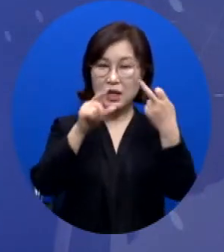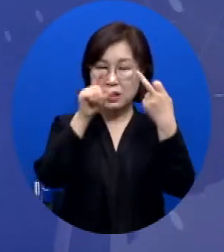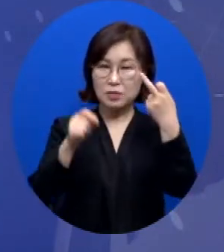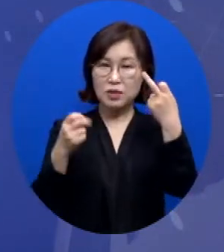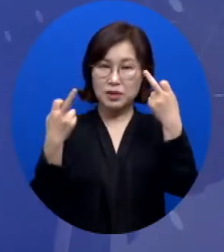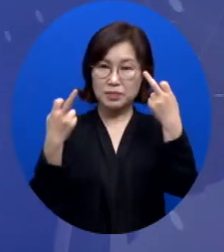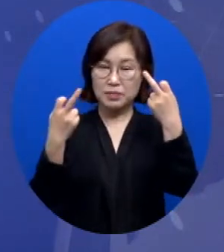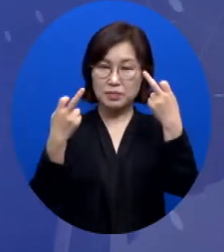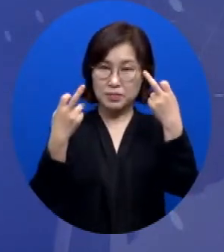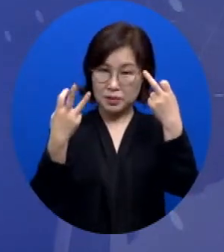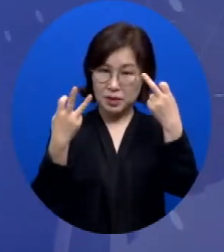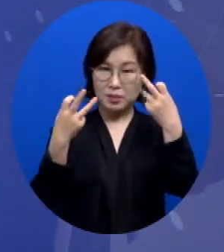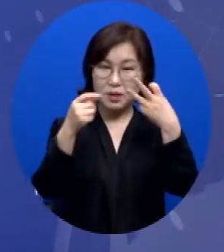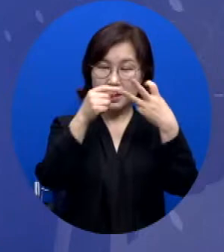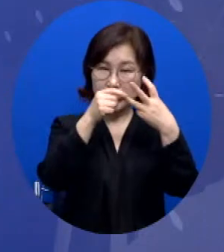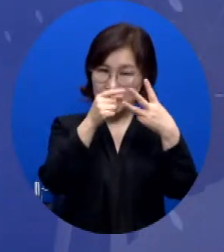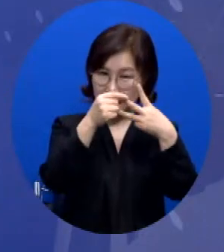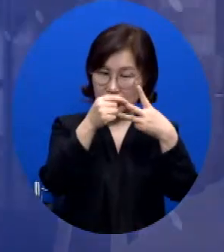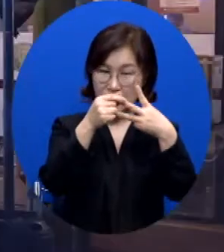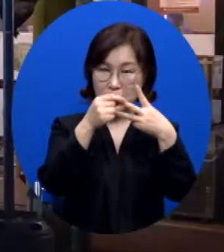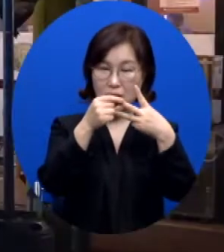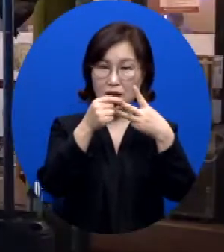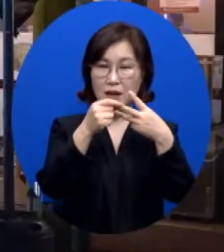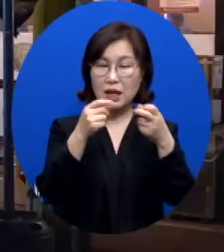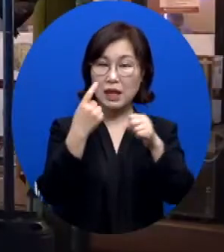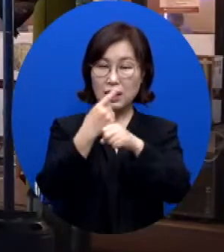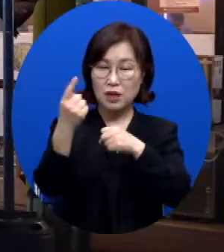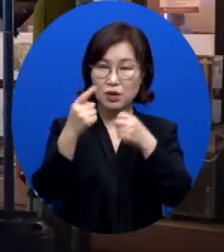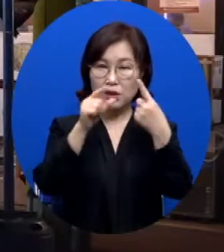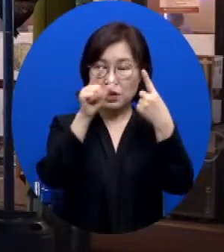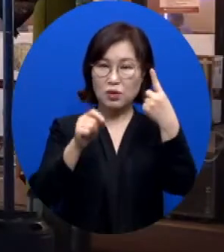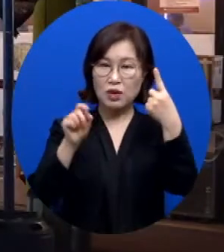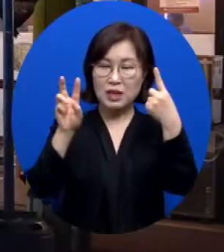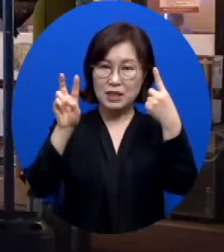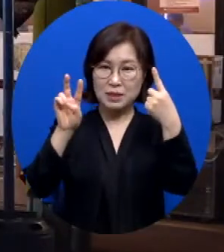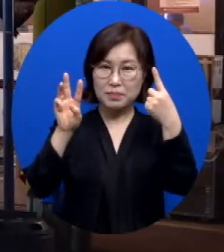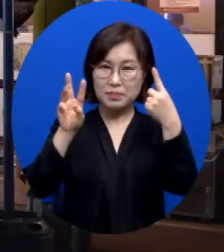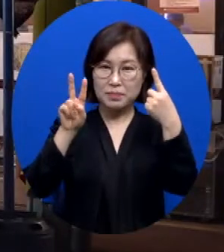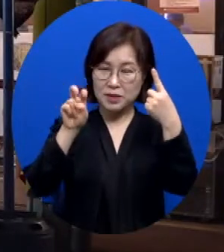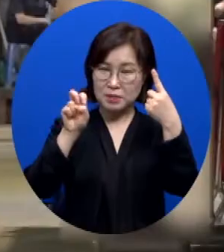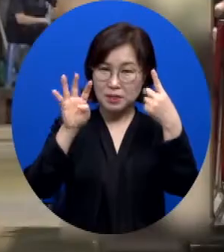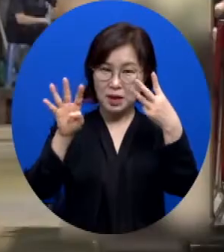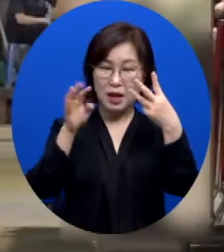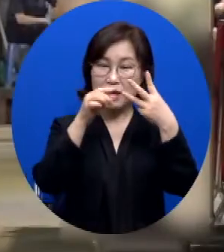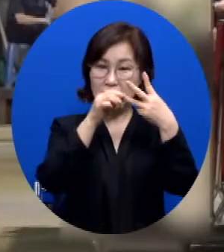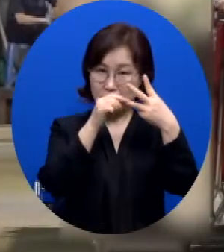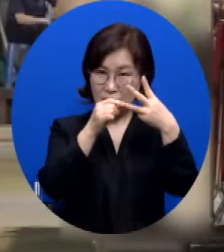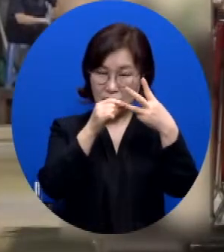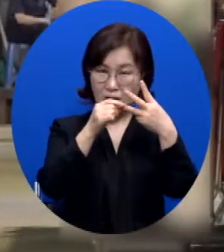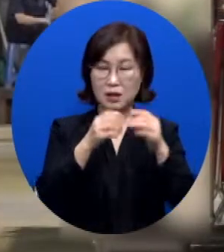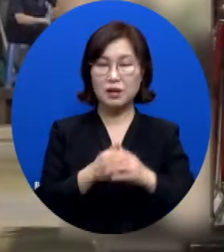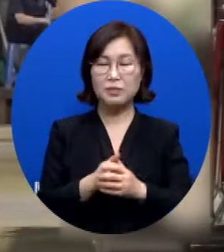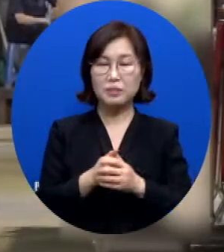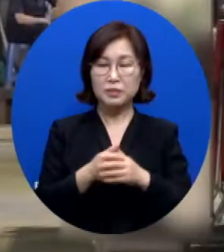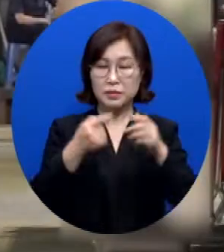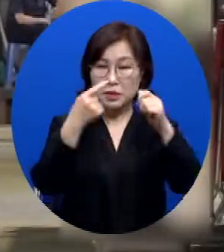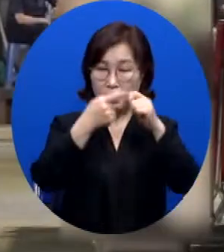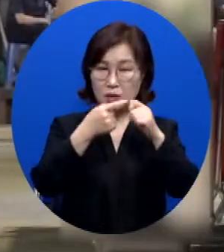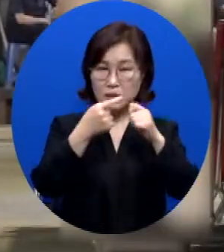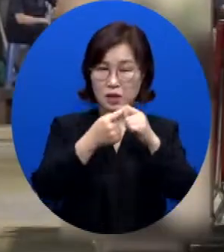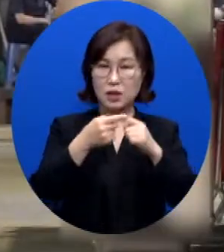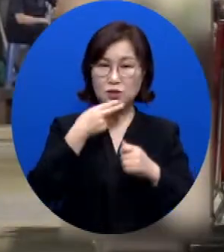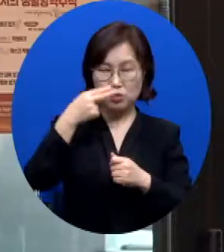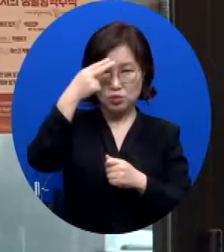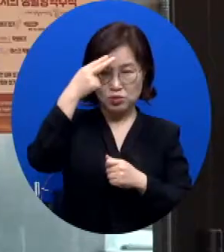3단계로 전환됩니다. 1단계는 유흥시설을 제외한 모든 시설에서 24시간 영업이 가능합니다. 대신